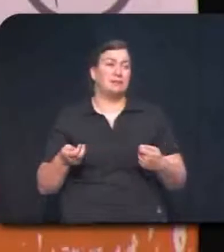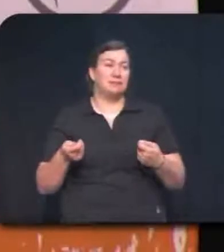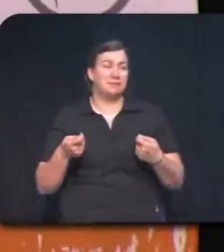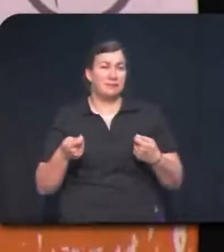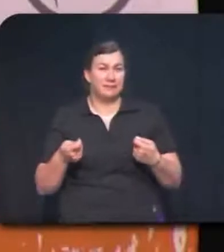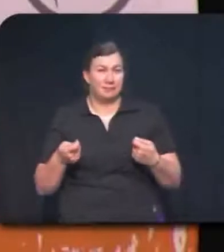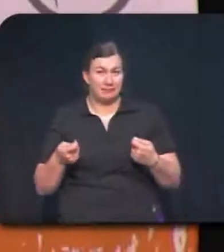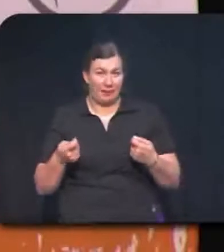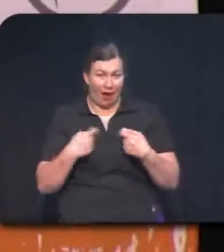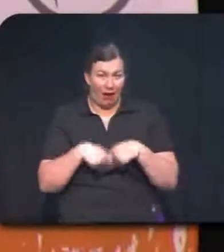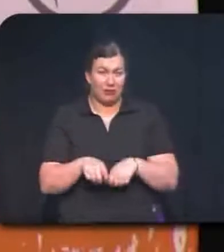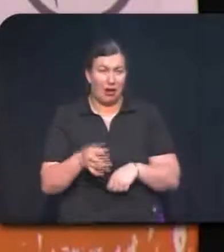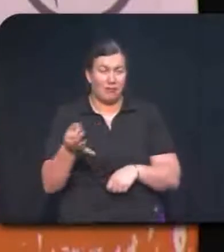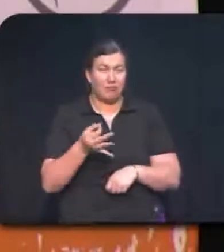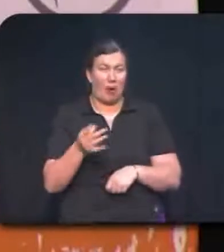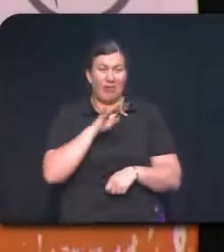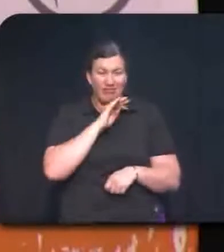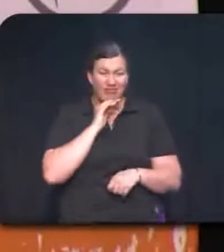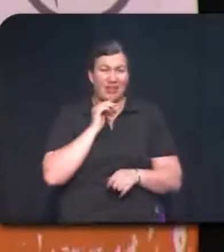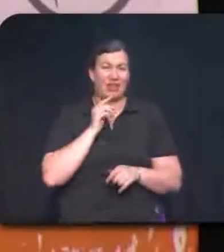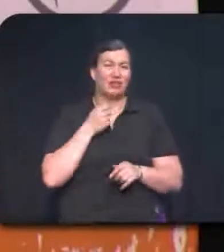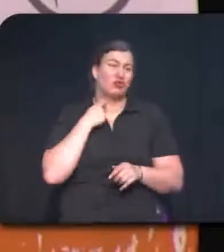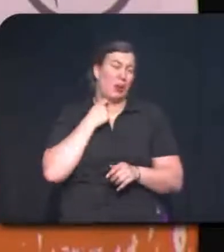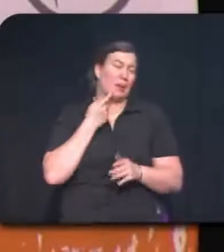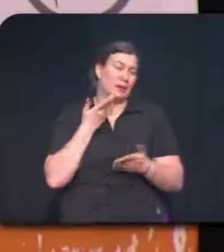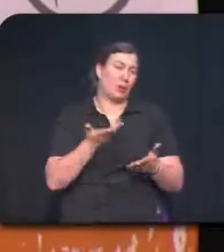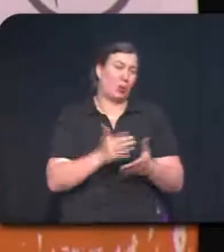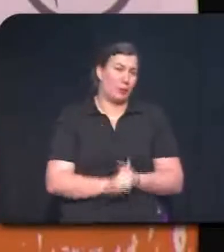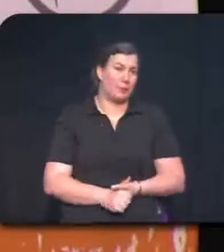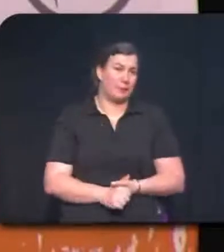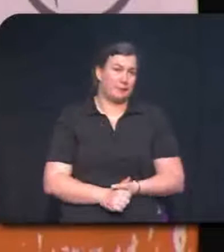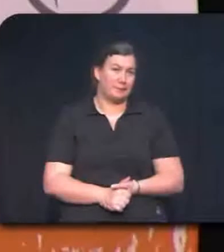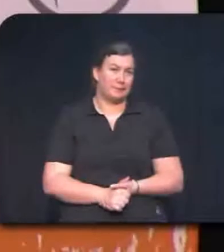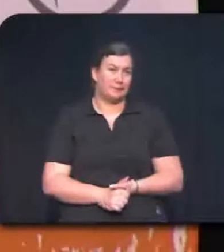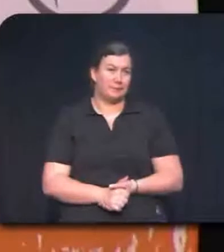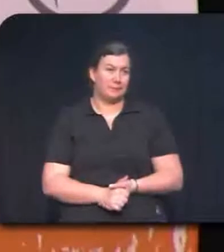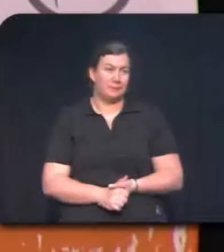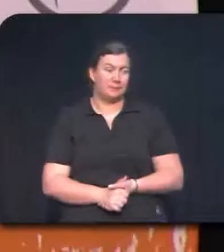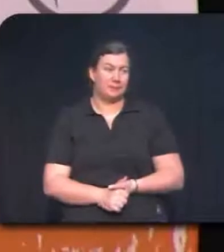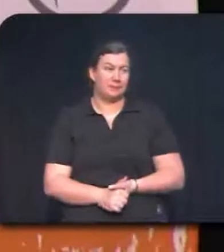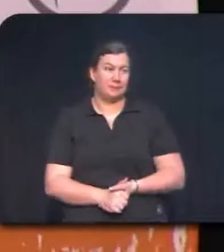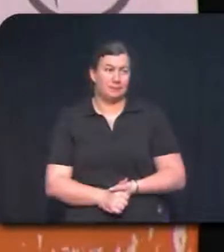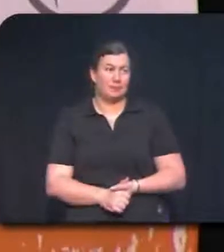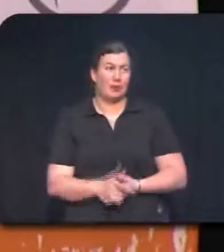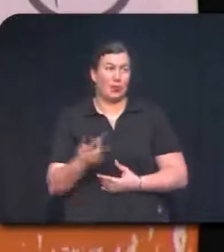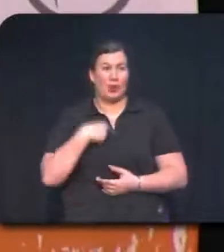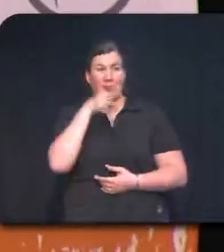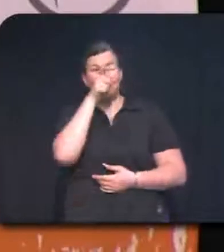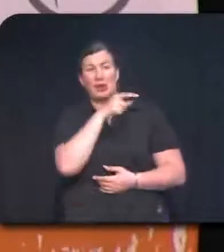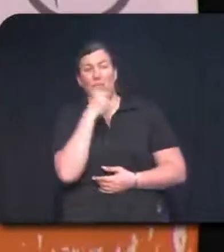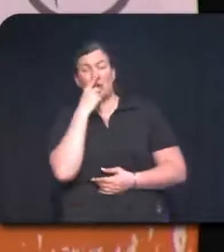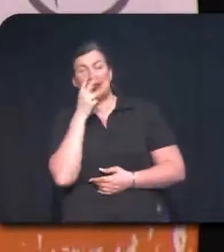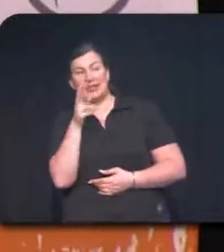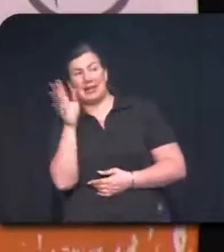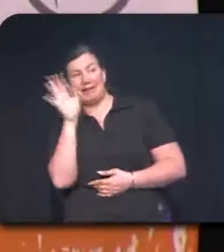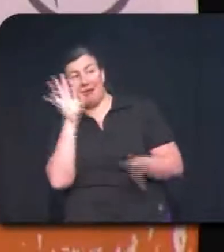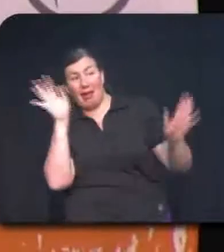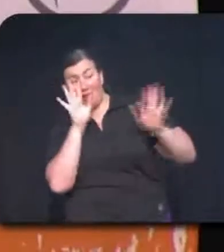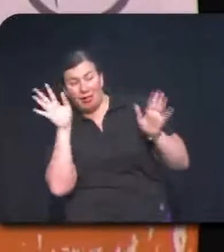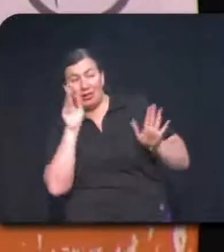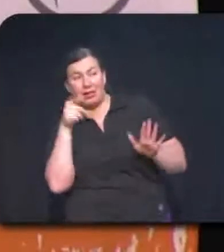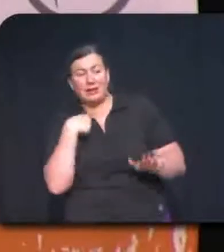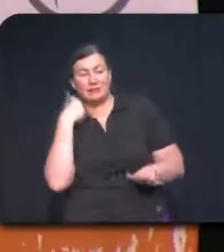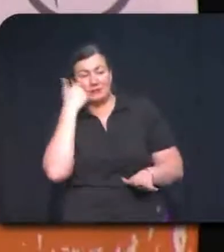erhalten hat so ich sehe dich mit deinen beiden Armen wedeln bitte